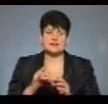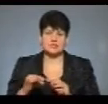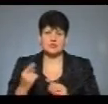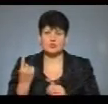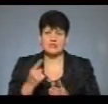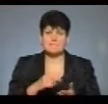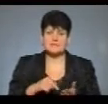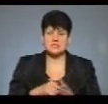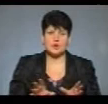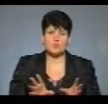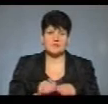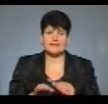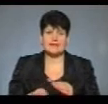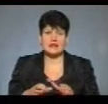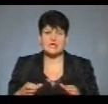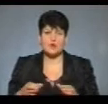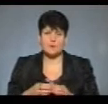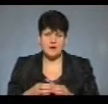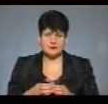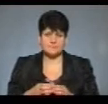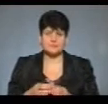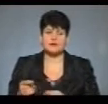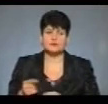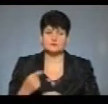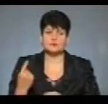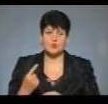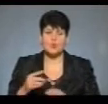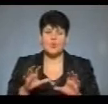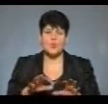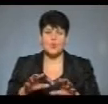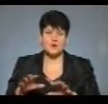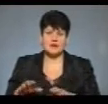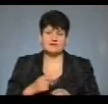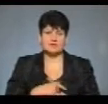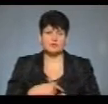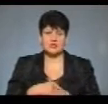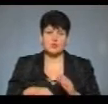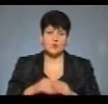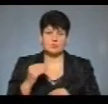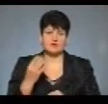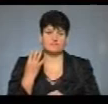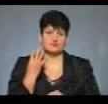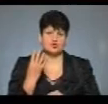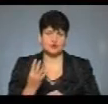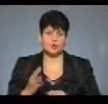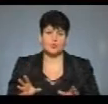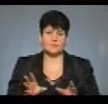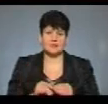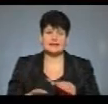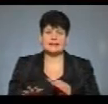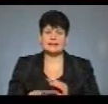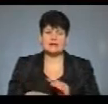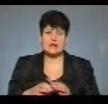міській об'єднаній територіальній громаді. На Тернопільщині голів та депутатів обирали у 4 об'єднаних